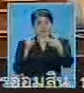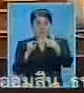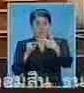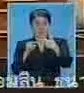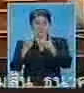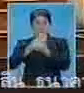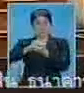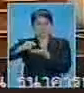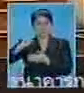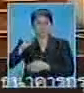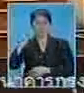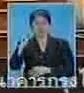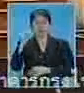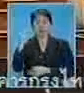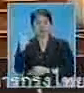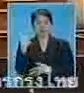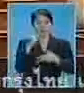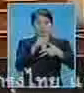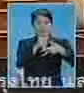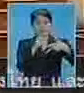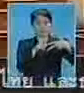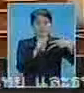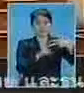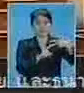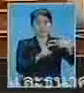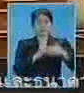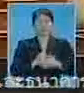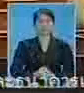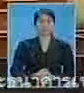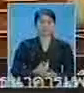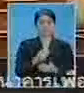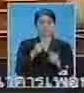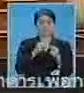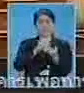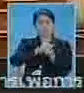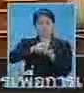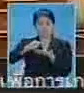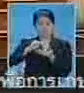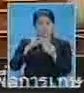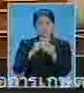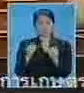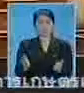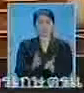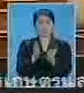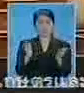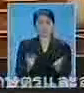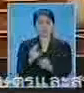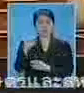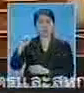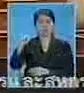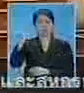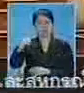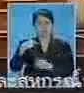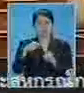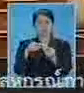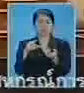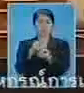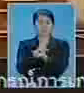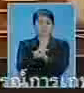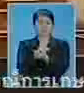มีและของมูลนิธิส่งเสริมสวัสดิการสังคมเนี่ยนะฮะสรุปว่